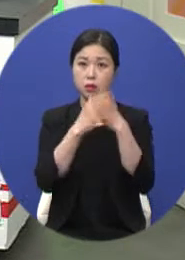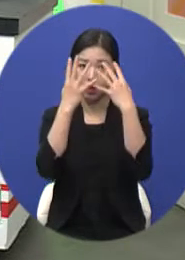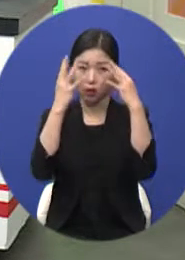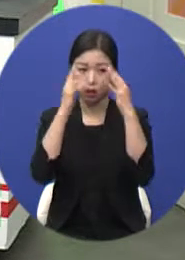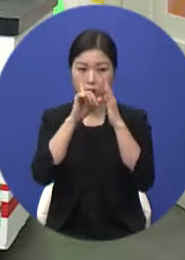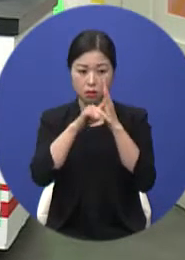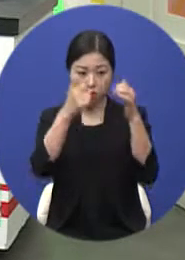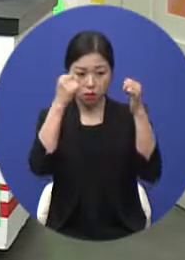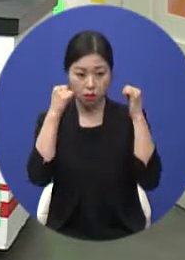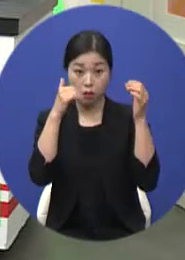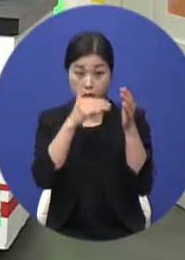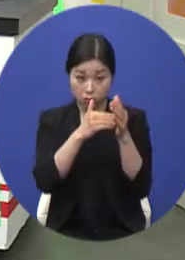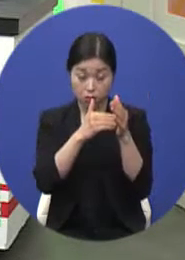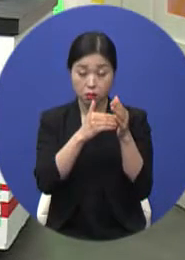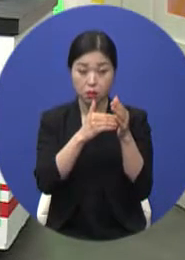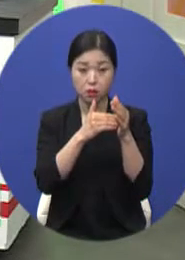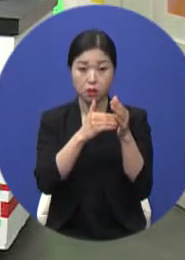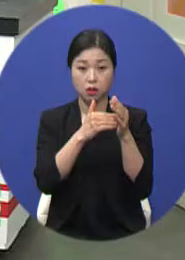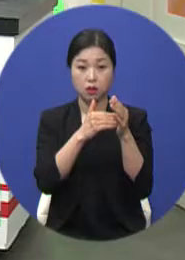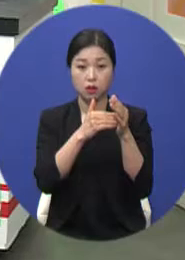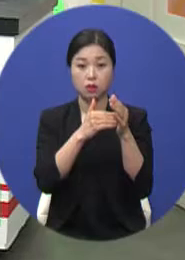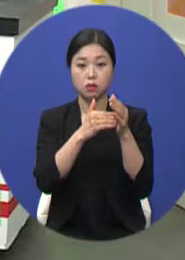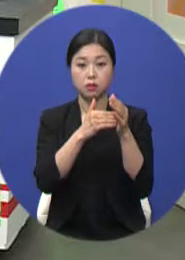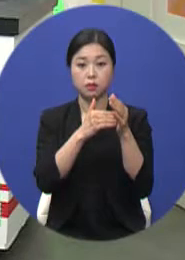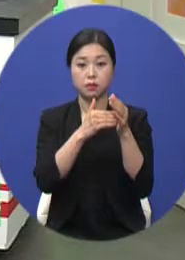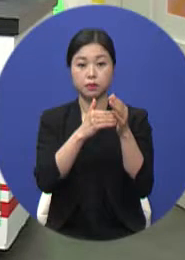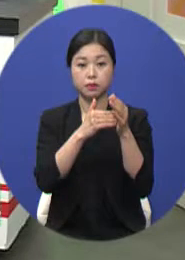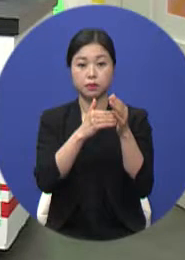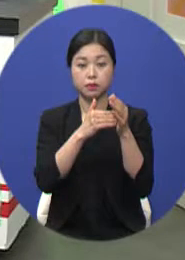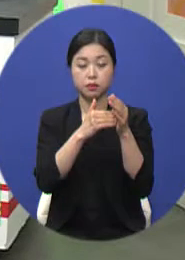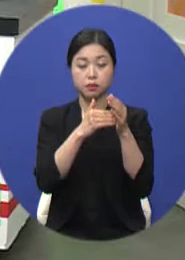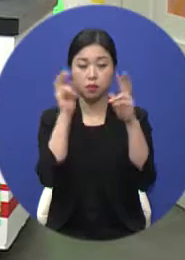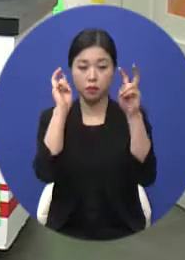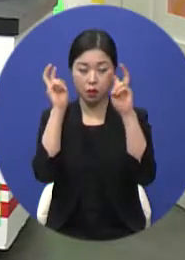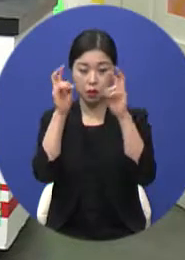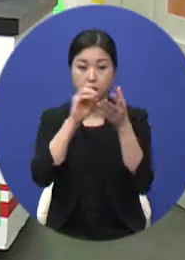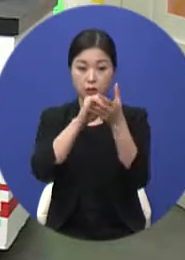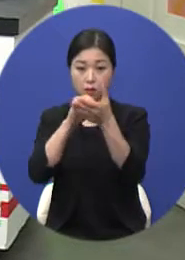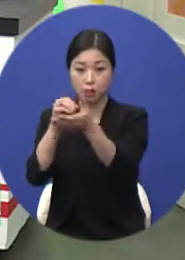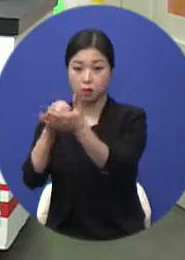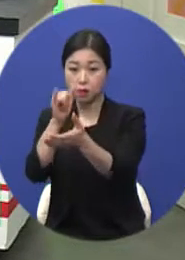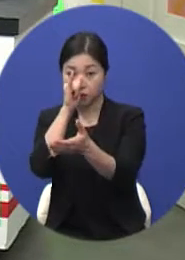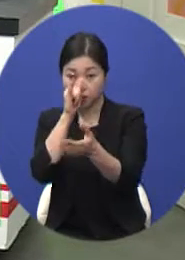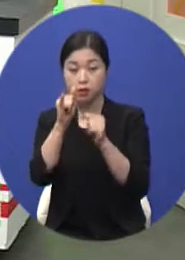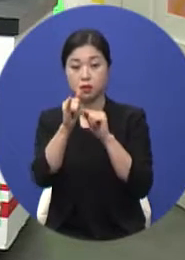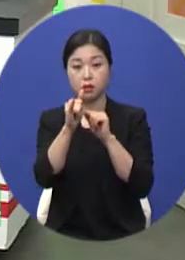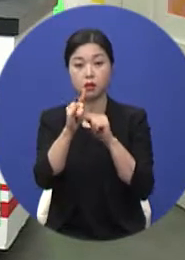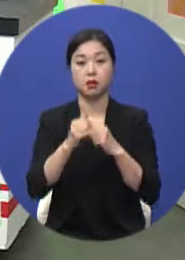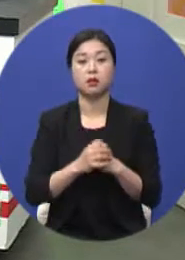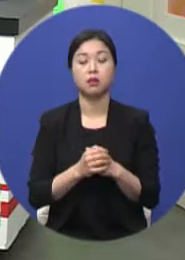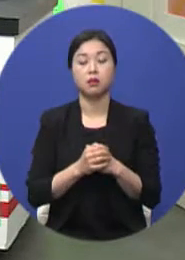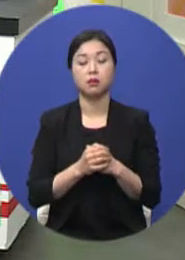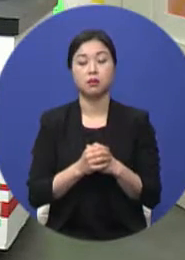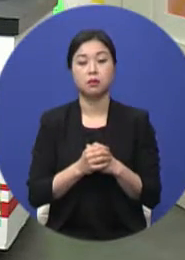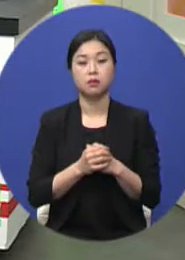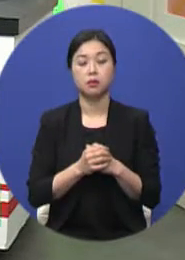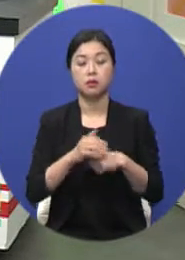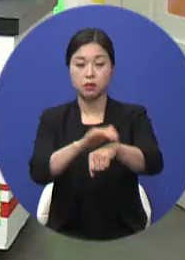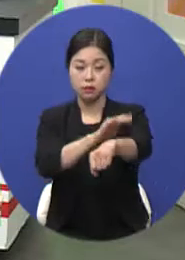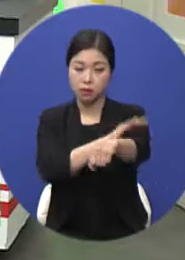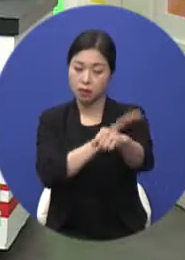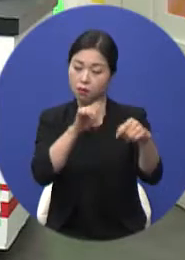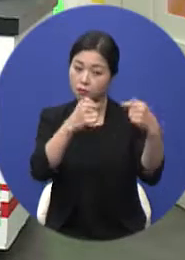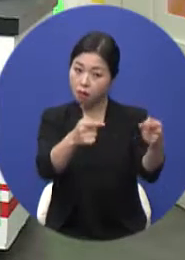취업들 돼야 되고 친구들 나가고 뭐 취업 되어 나가는 친구들도 있고 뭐 이런데 인턴 가는 친구도 있고. 뭐 예예. 예. 그래서 뭐 어제도